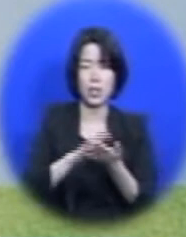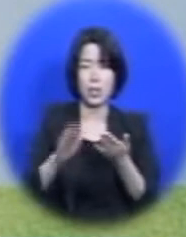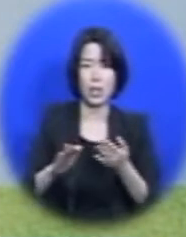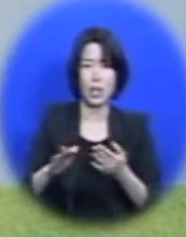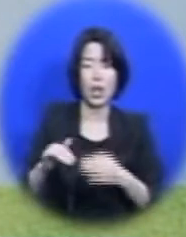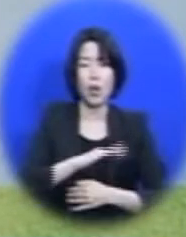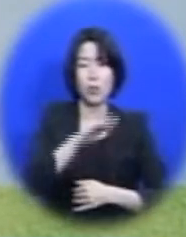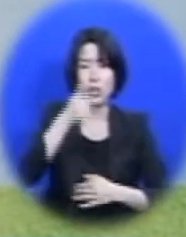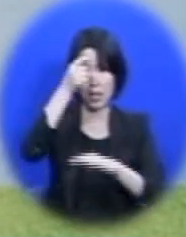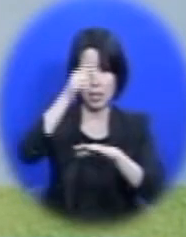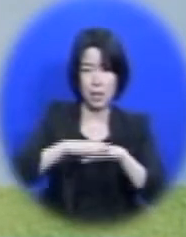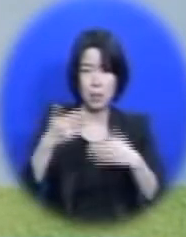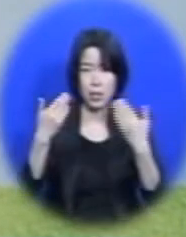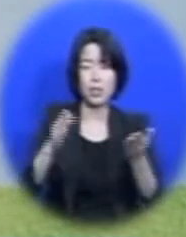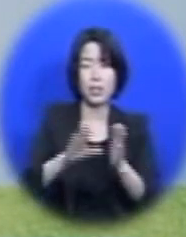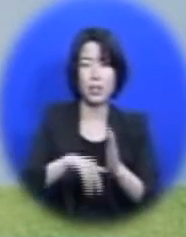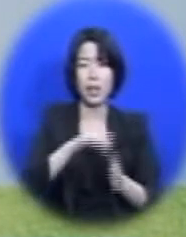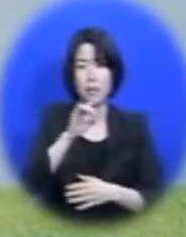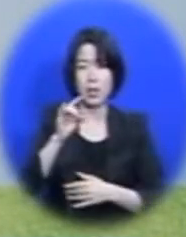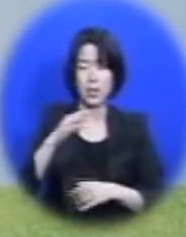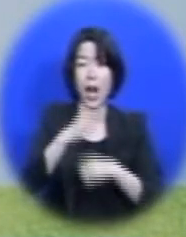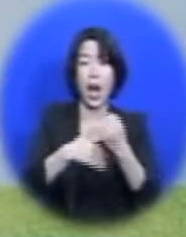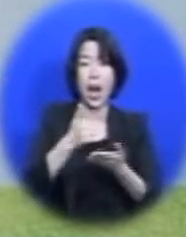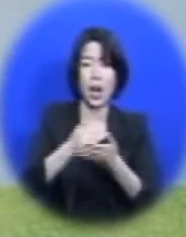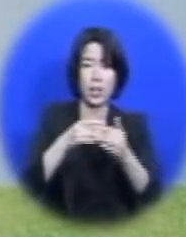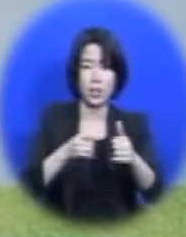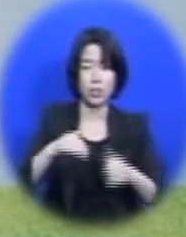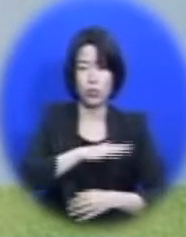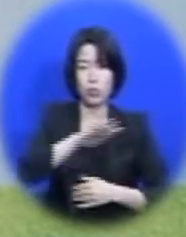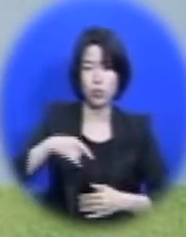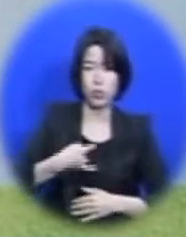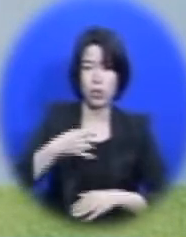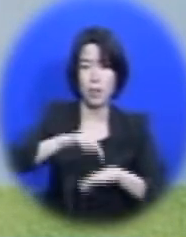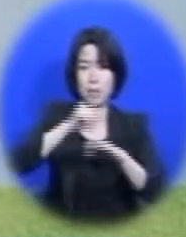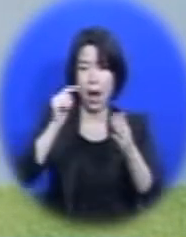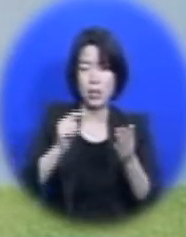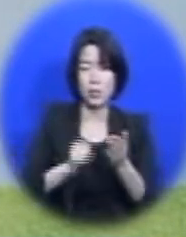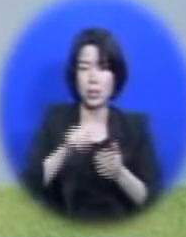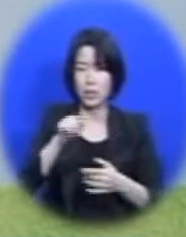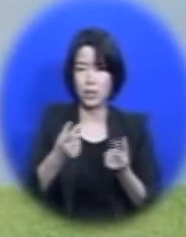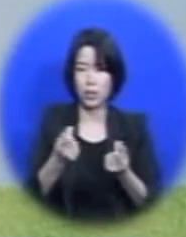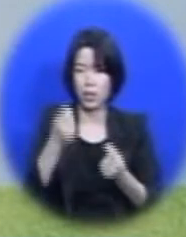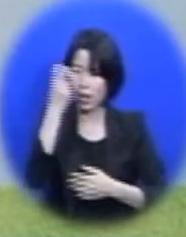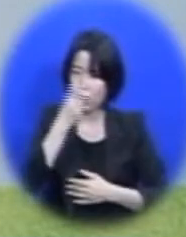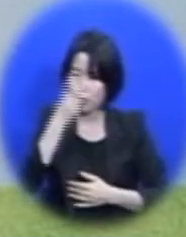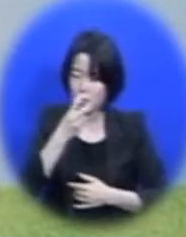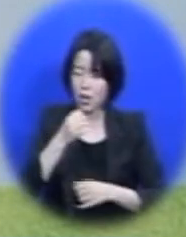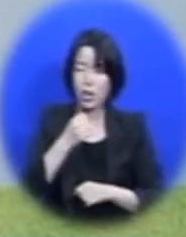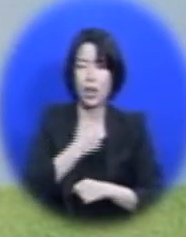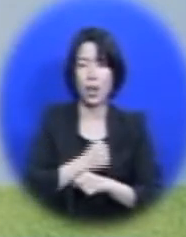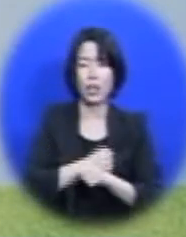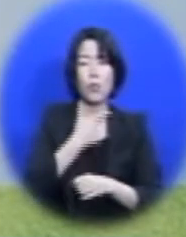우리가 예배 드릴 때마다 하나님께서는 우리의 마음을 그렇게 점검하기를